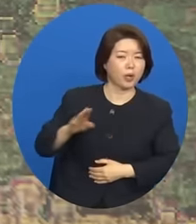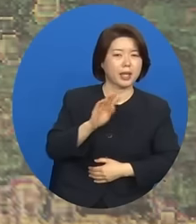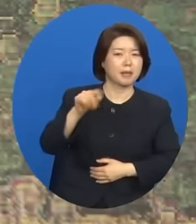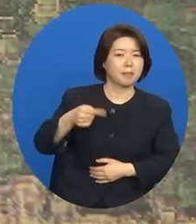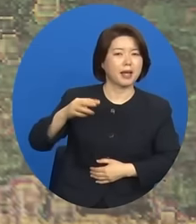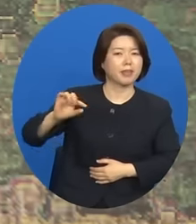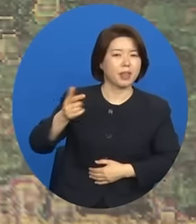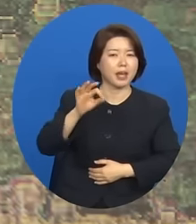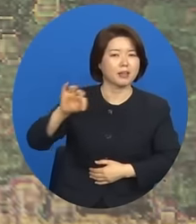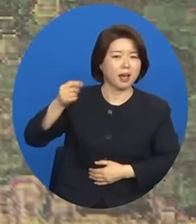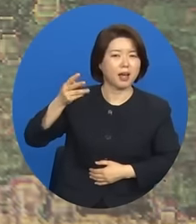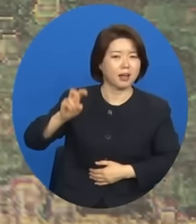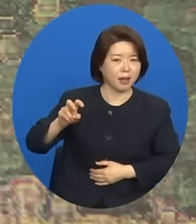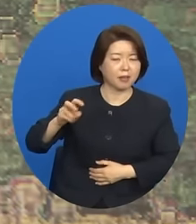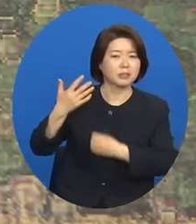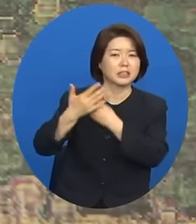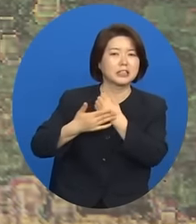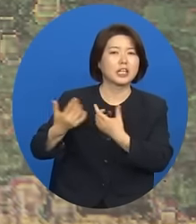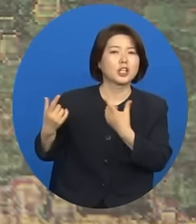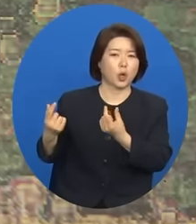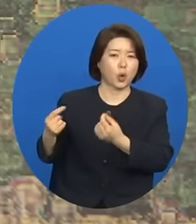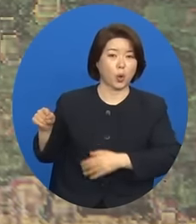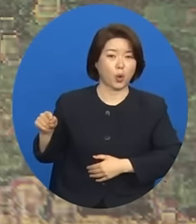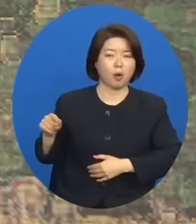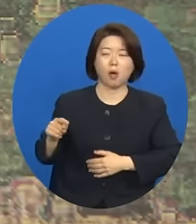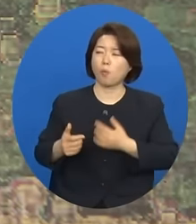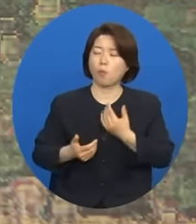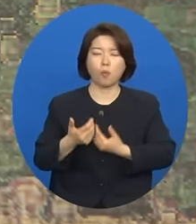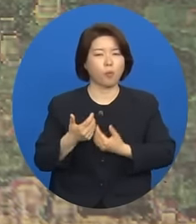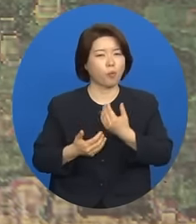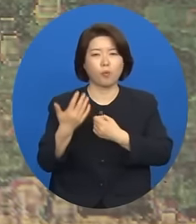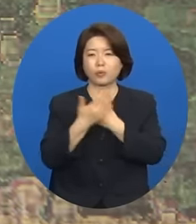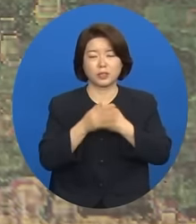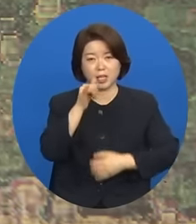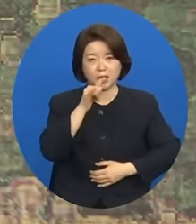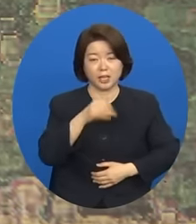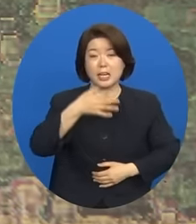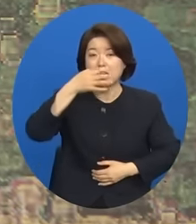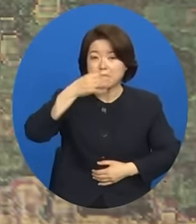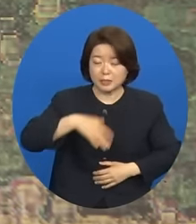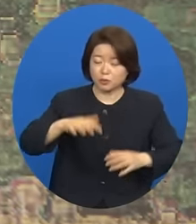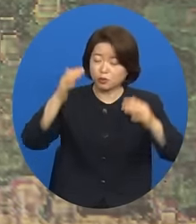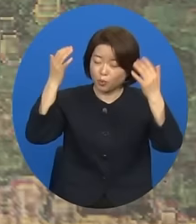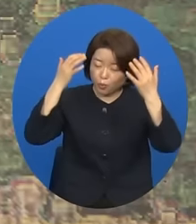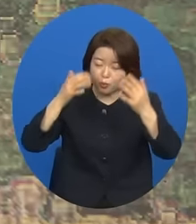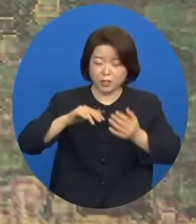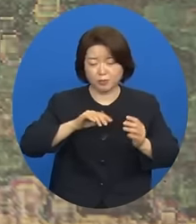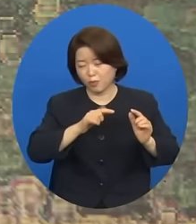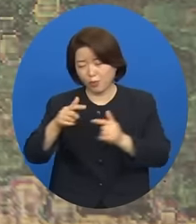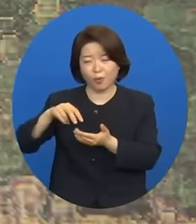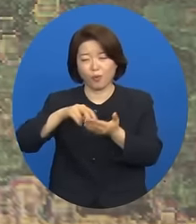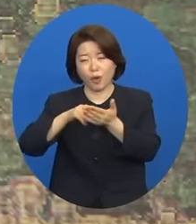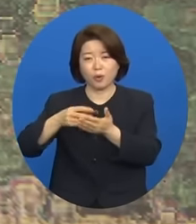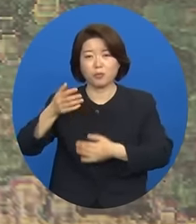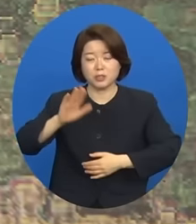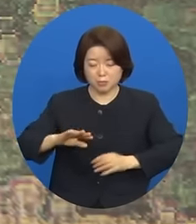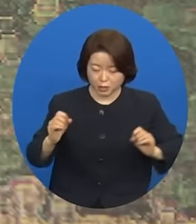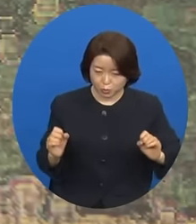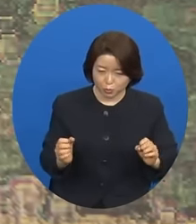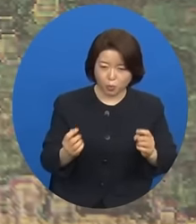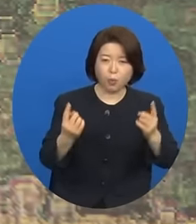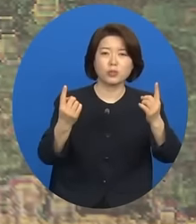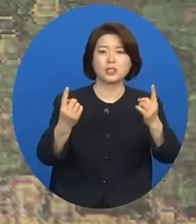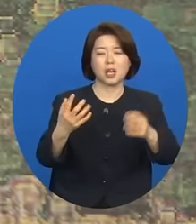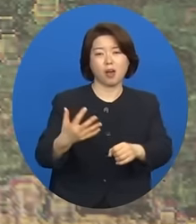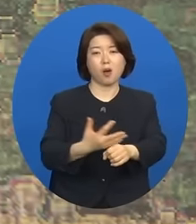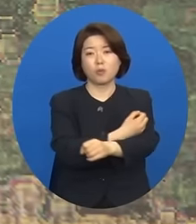있었구나 하는 것을 알게 돼요. 역설적인 은혜죠. 힘들고 고난도 있고 외롭지만 동시에